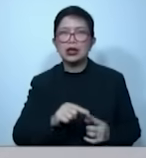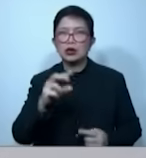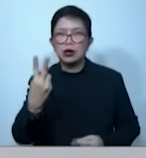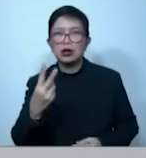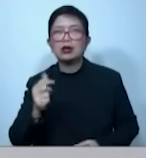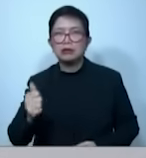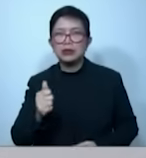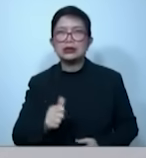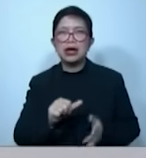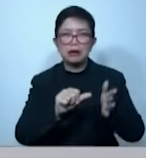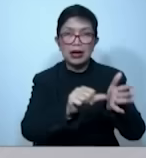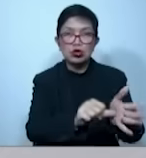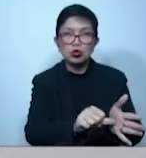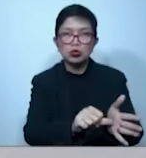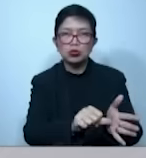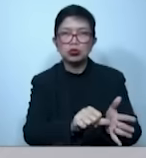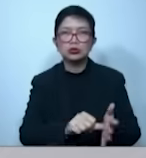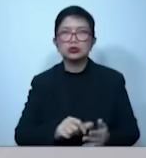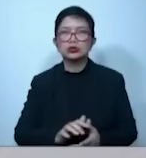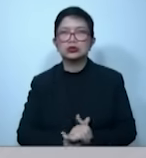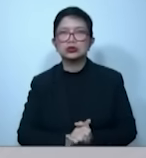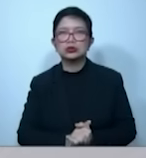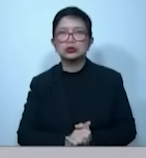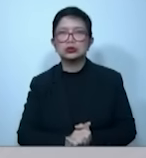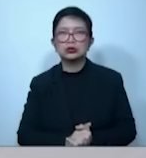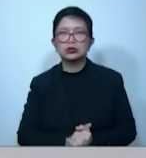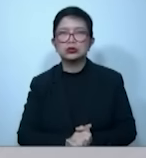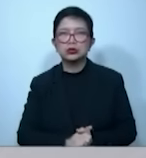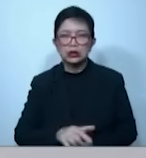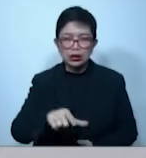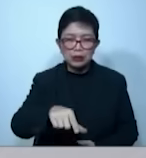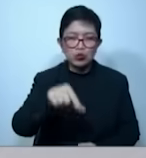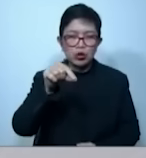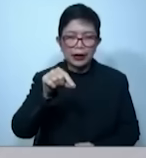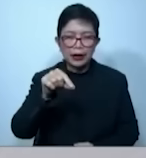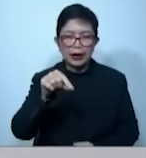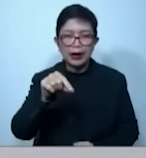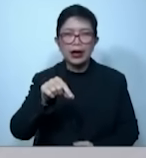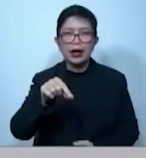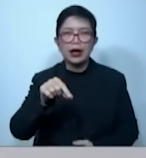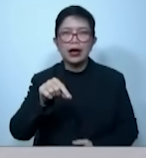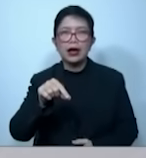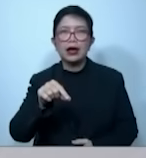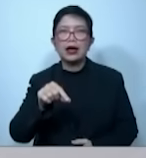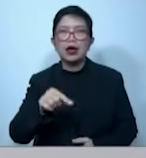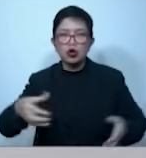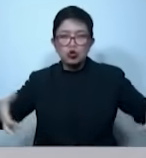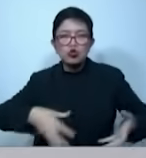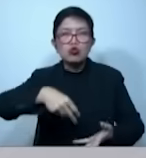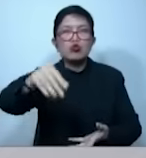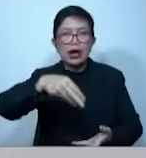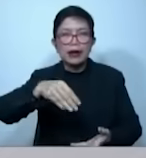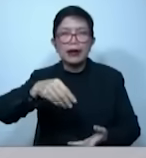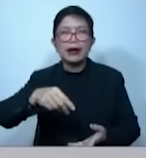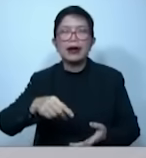menunjukkan membantu pada keluarga agar kemudian mereka bisa berziarah dua